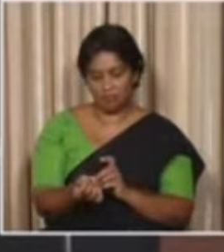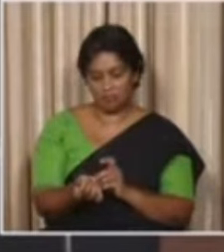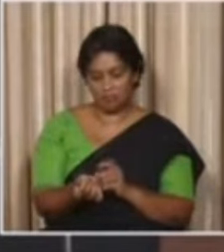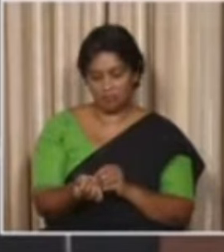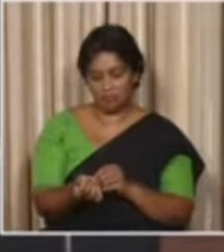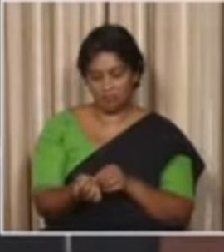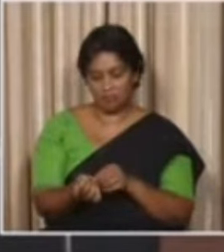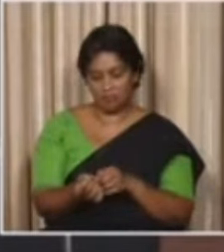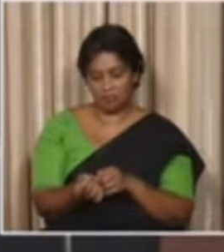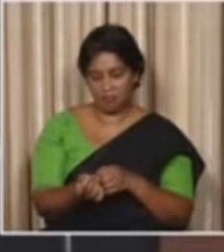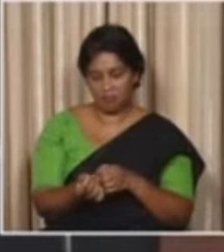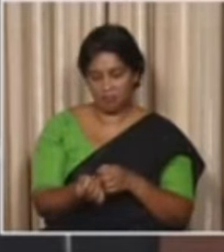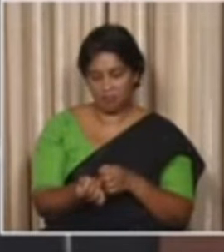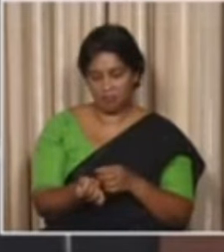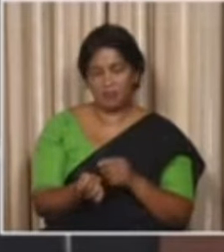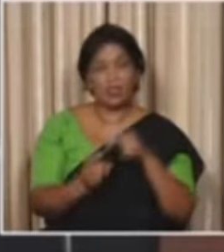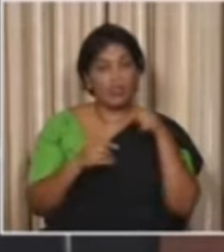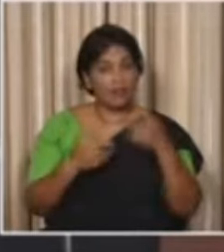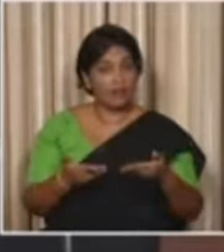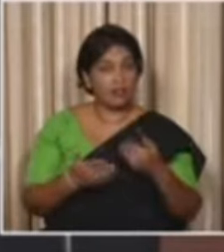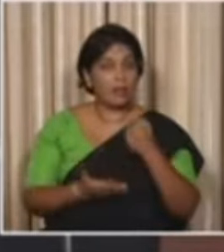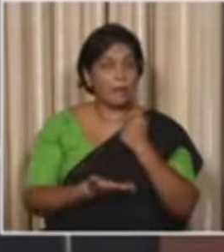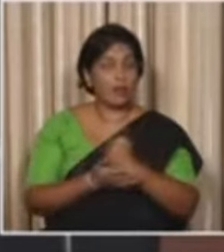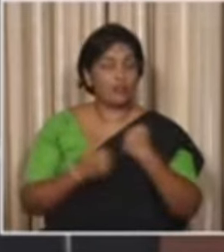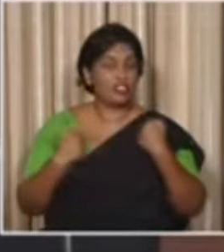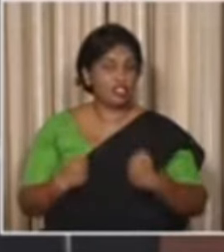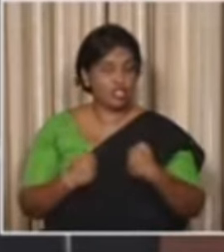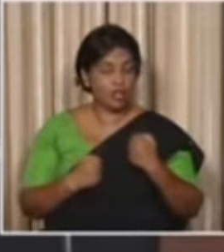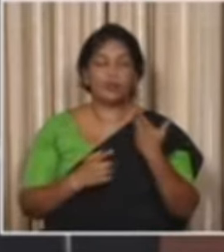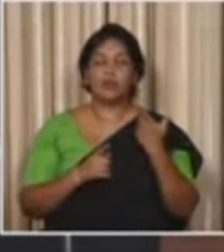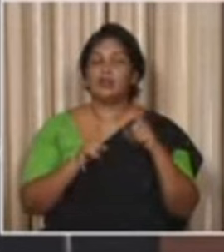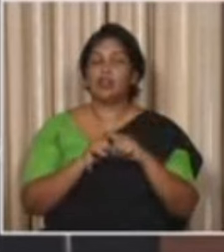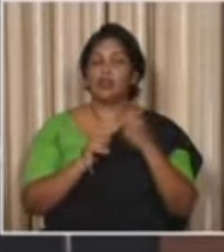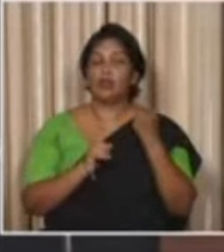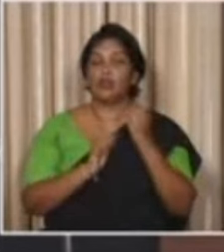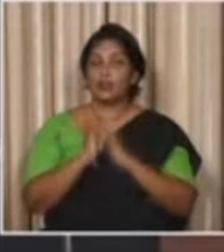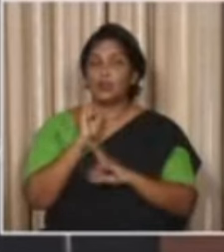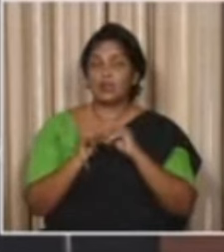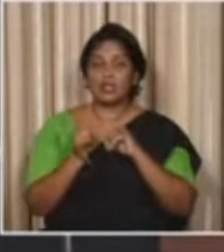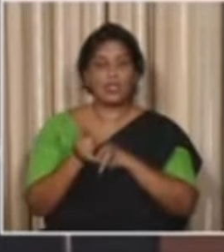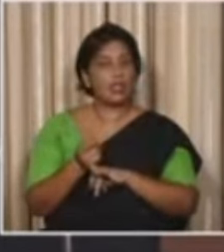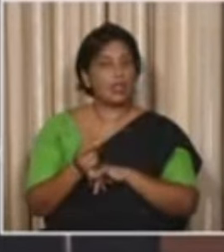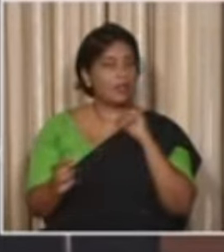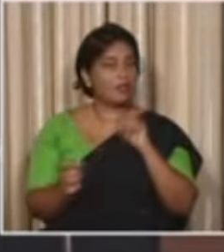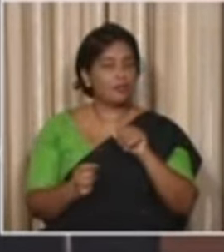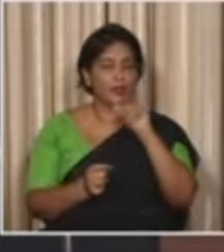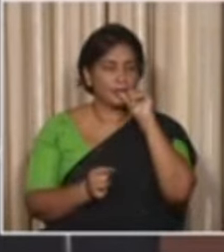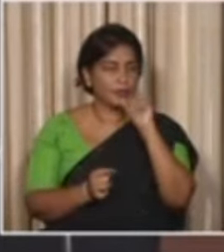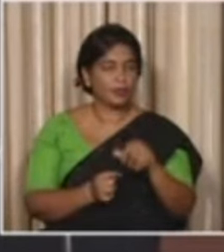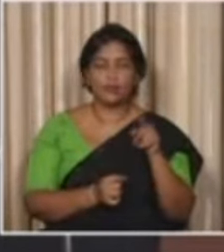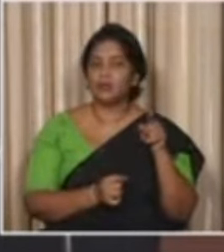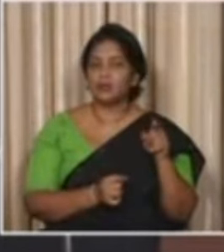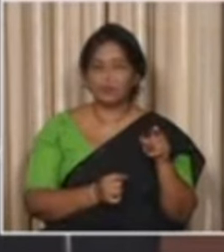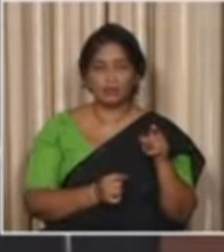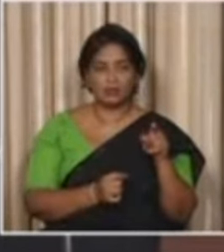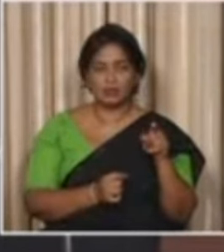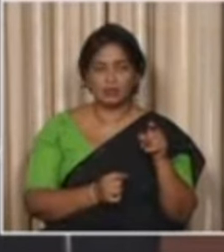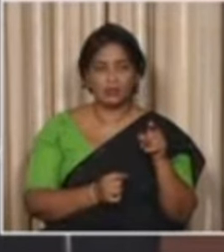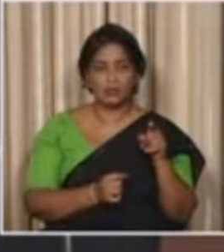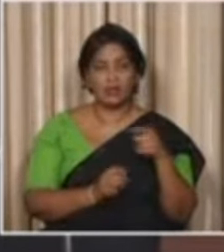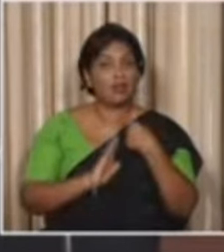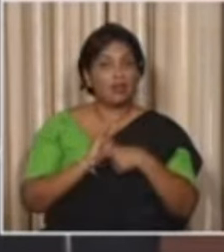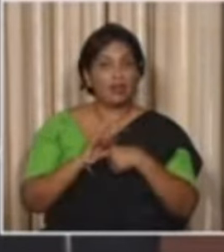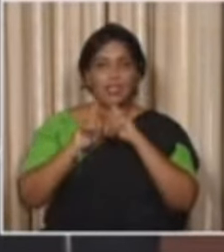මහා බැංකුවේ අධිපතිතුමාවත් මුදල් අමාත්‍යාංශයේ ලේකම්තුමාවත් කිසිම දවසක